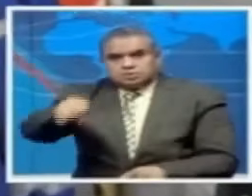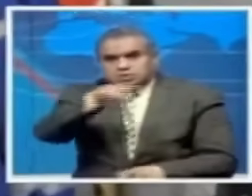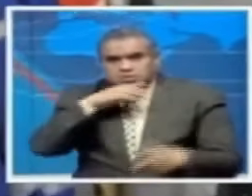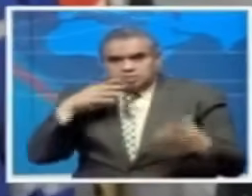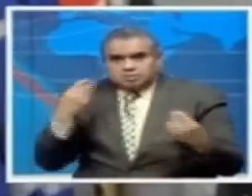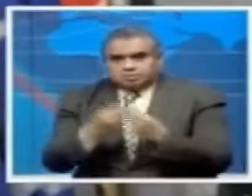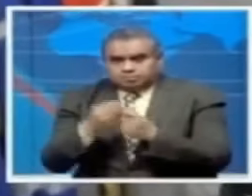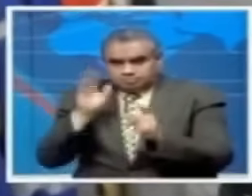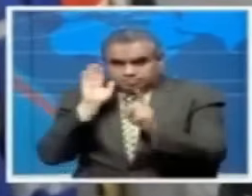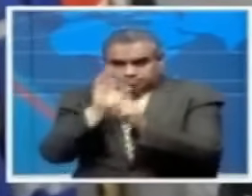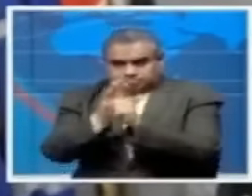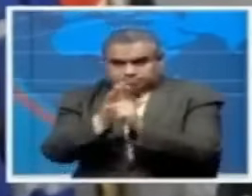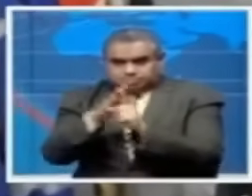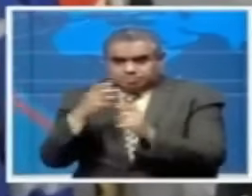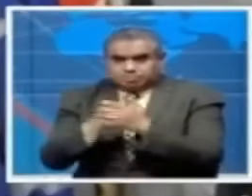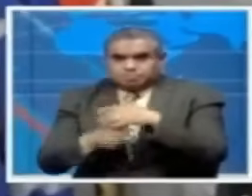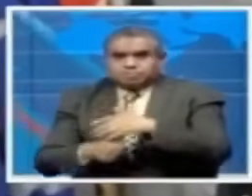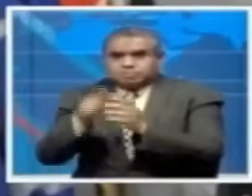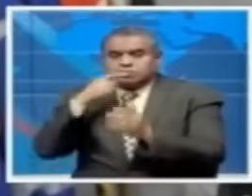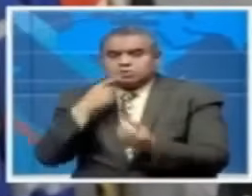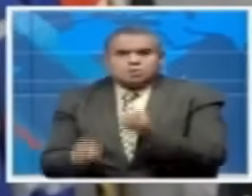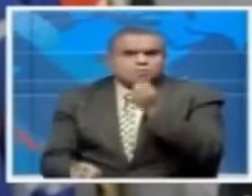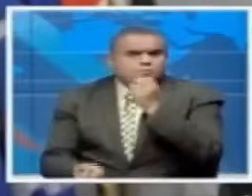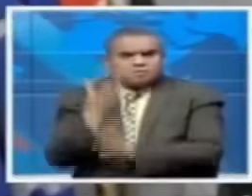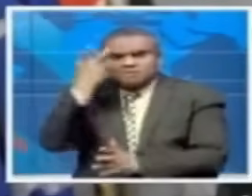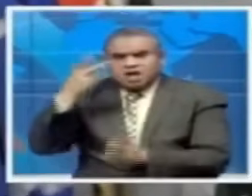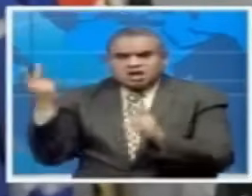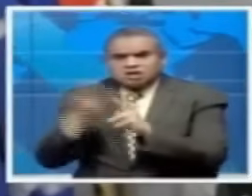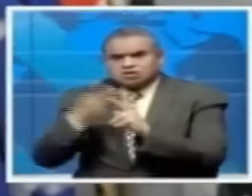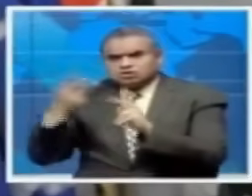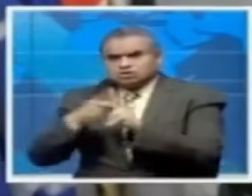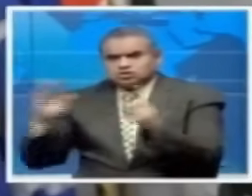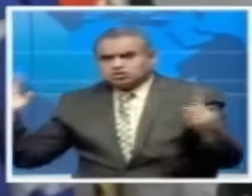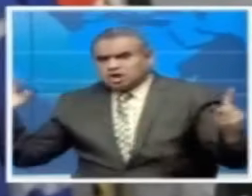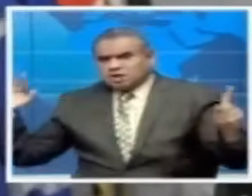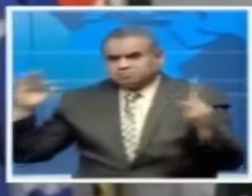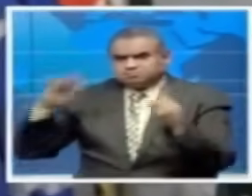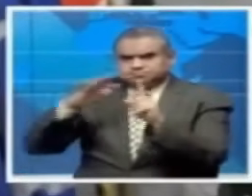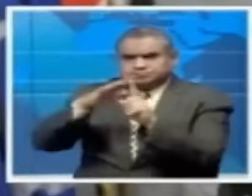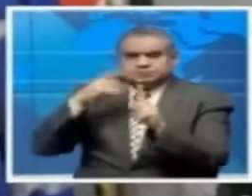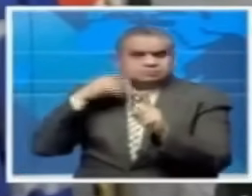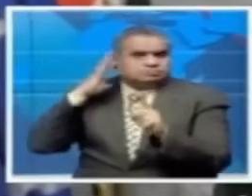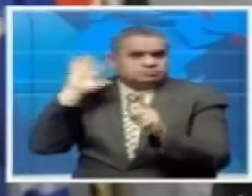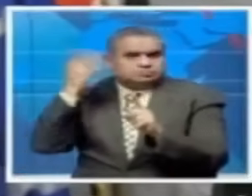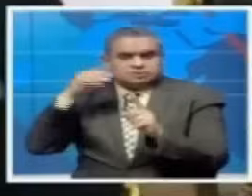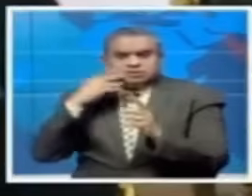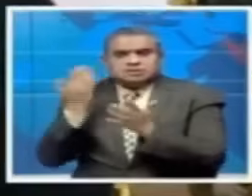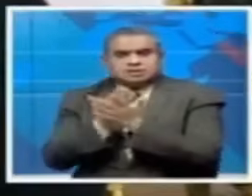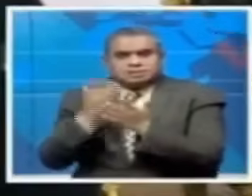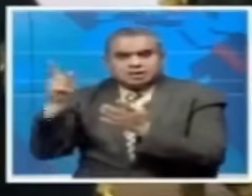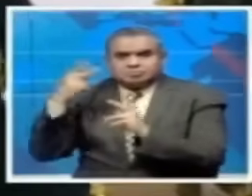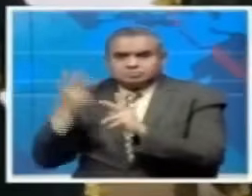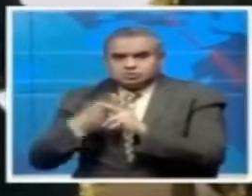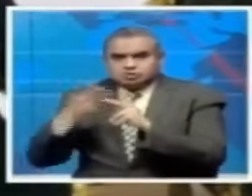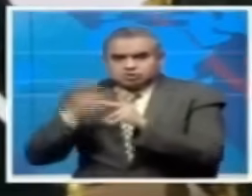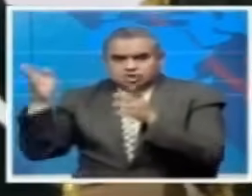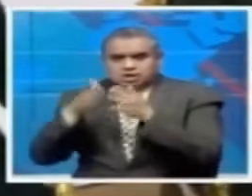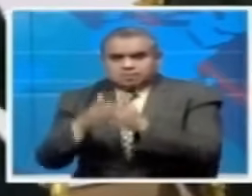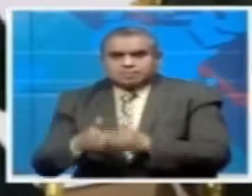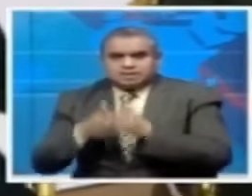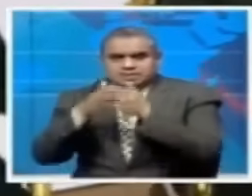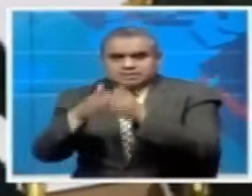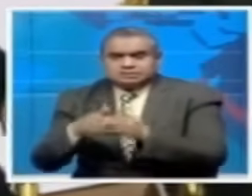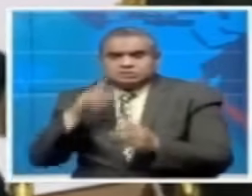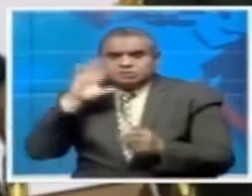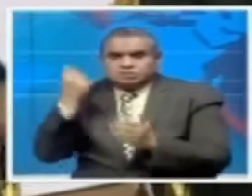والكم اللي كان موجود كان بالنسبة لنا مفاجأة، بس ده في الأول وفي الآخر مش بعيد عن شعب السويس. فالنهاردة الرسالة اللي